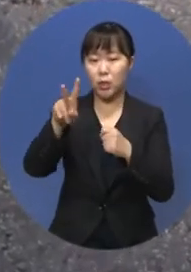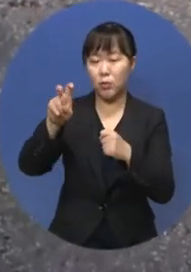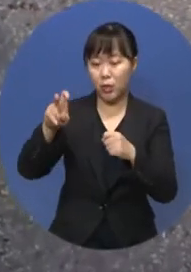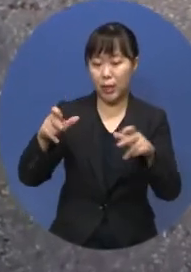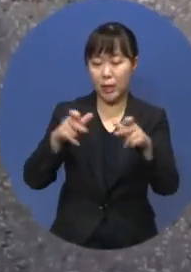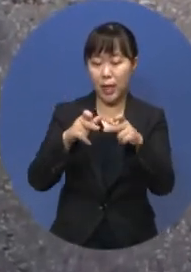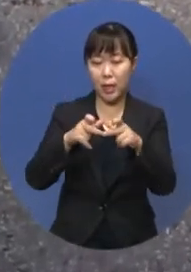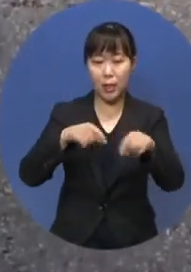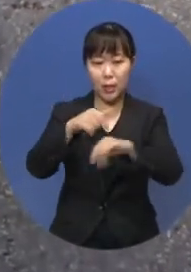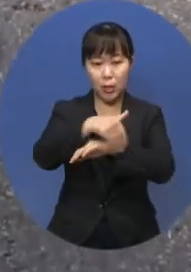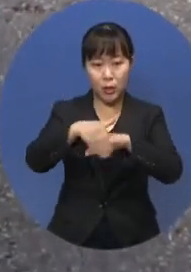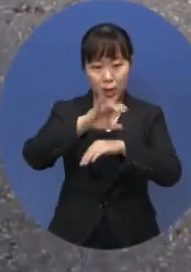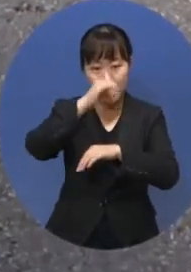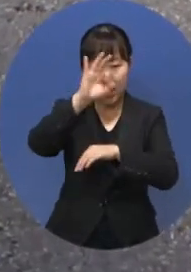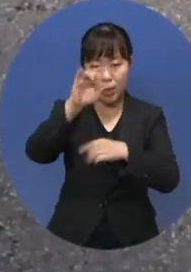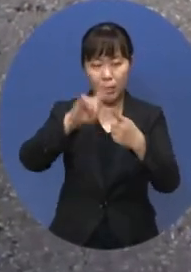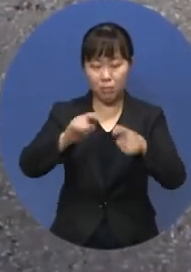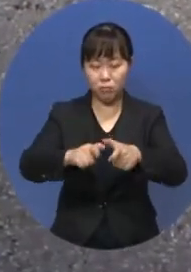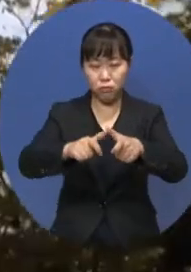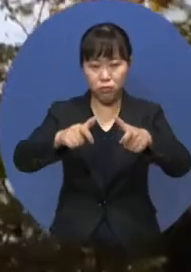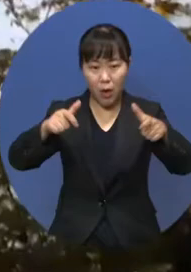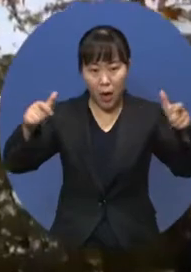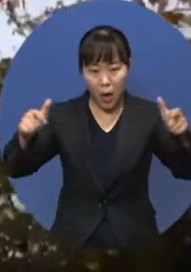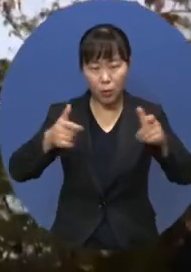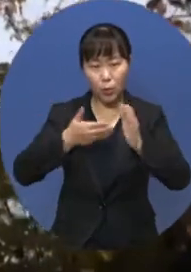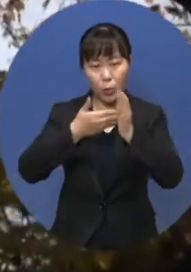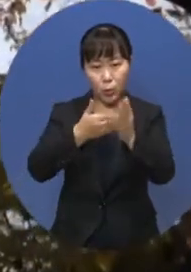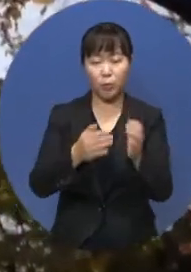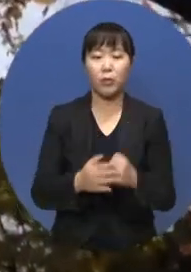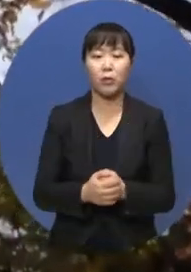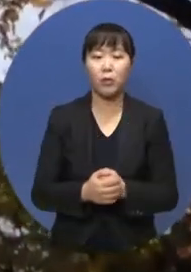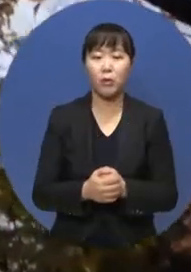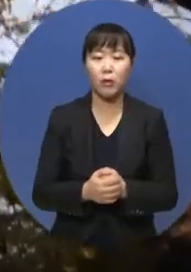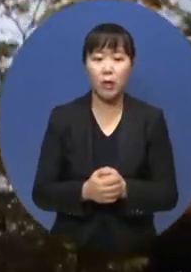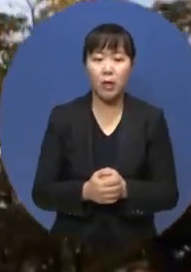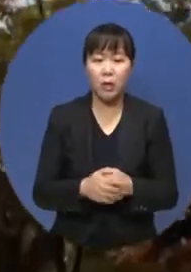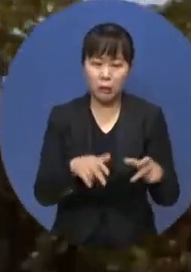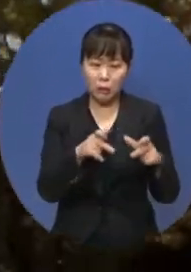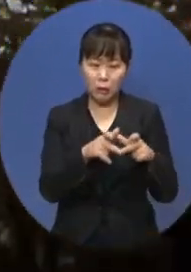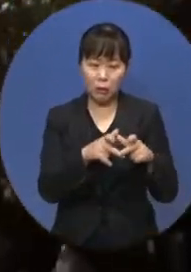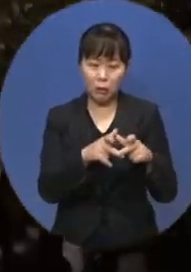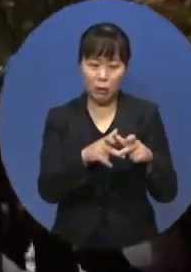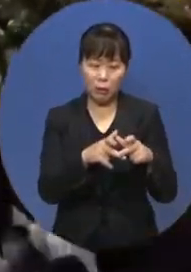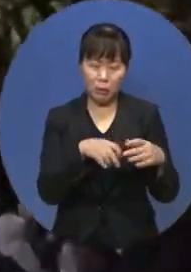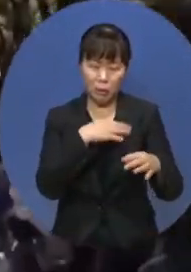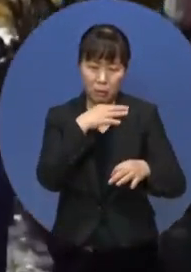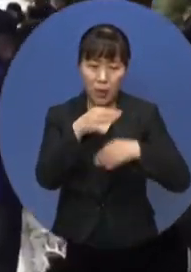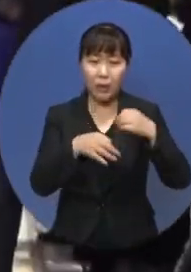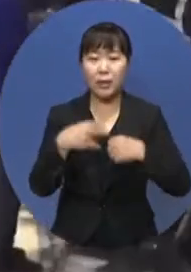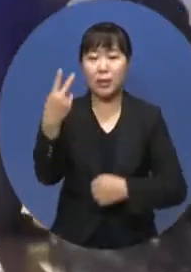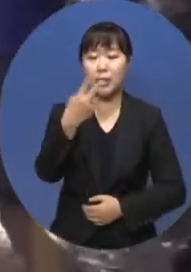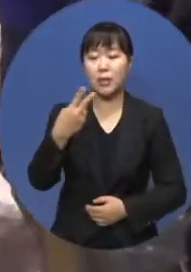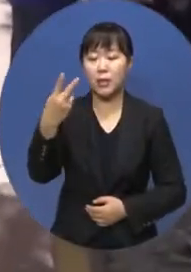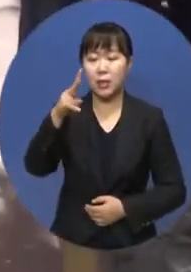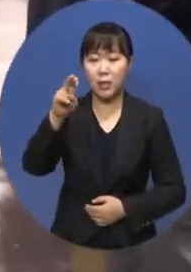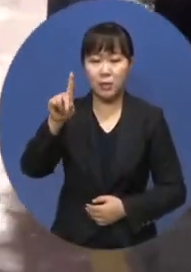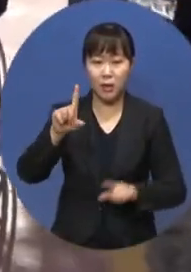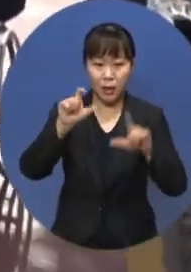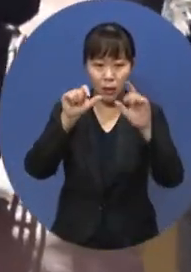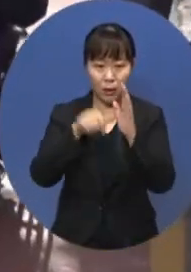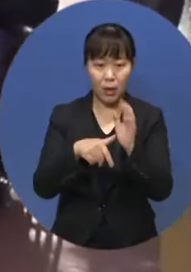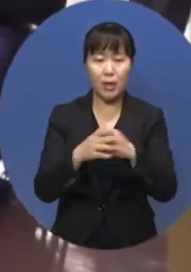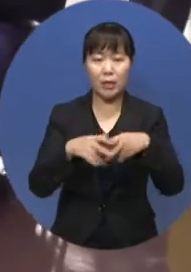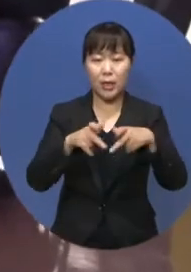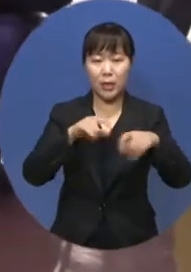정책 예산 증액이 되도록 요구하고 있습니다. 국회는 장애계의 목소리가 담긴 2021년도 장애인